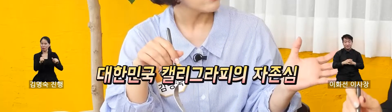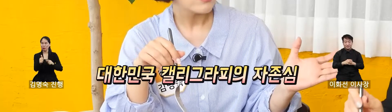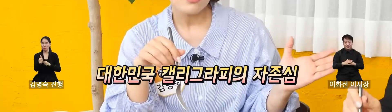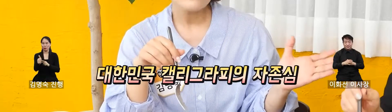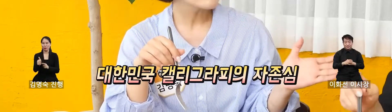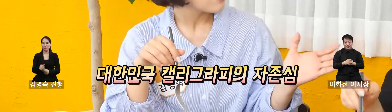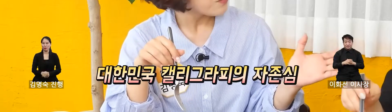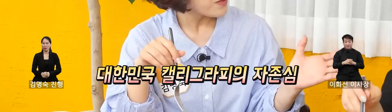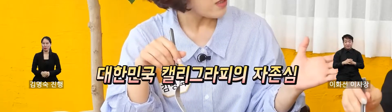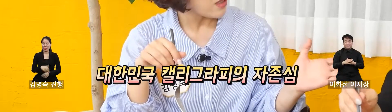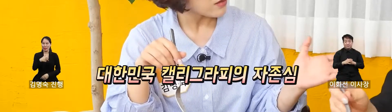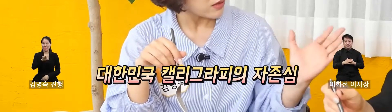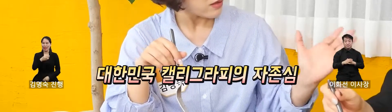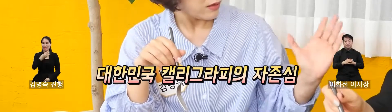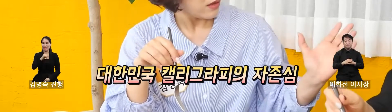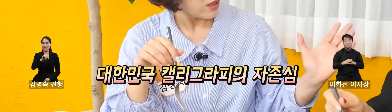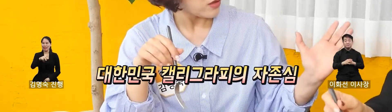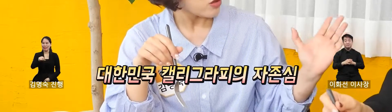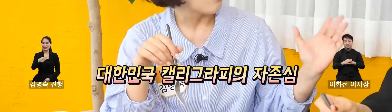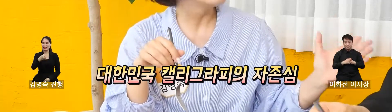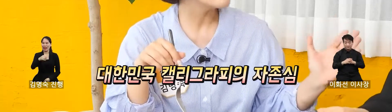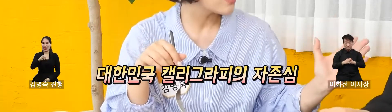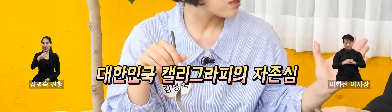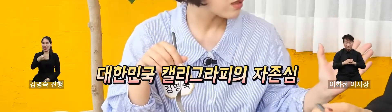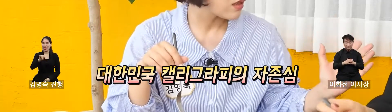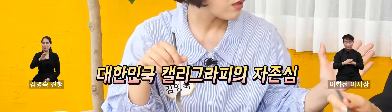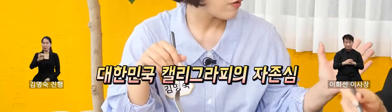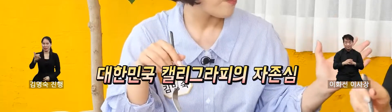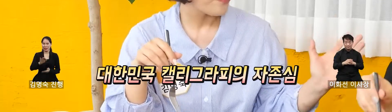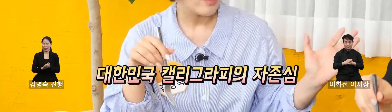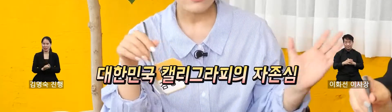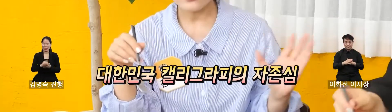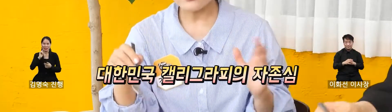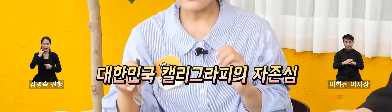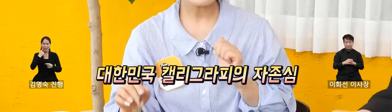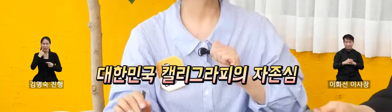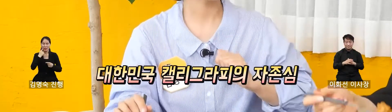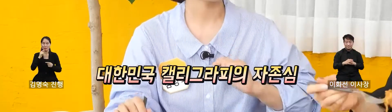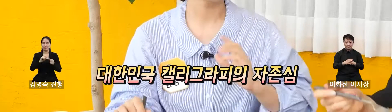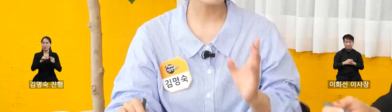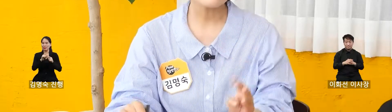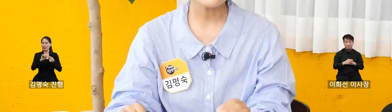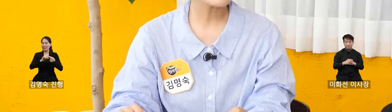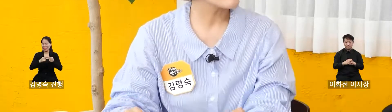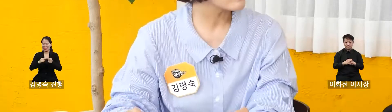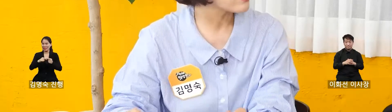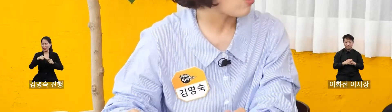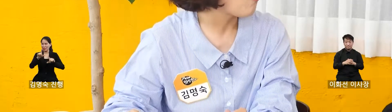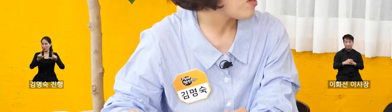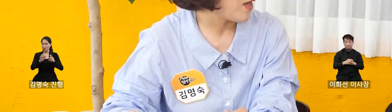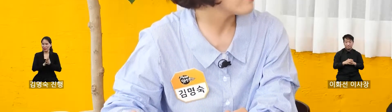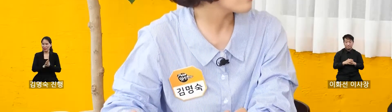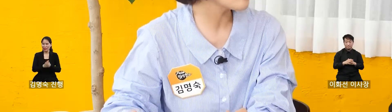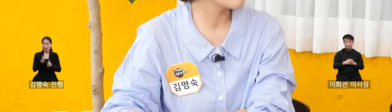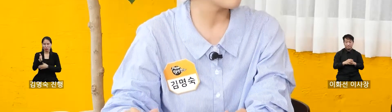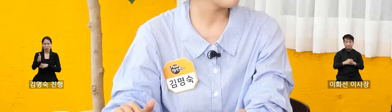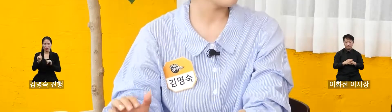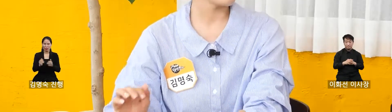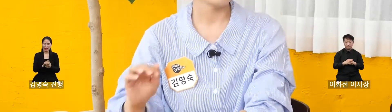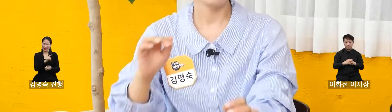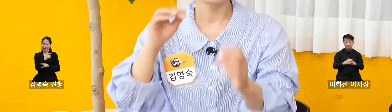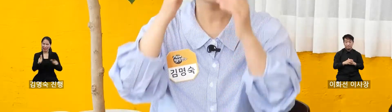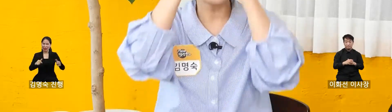사실 캘리그라프의 한 전문가시잖아요. 진짜 다양한 활동들을 정말 많이